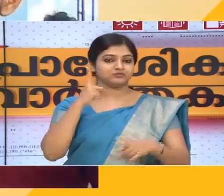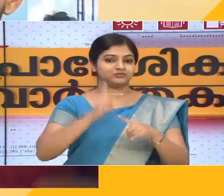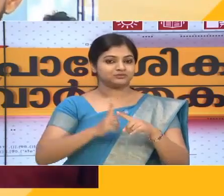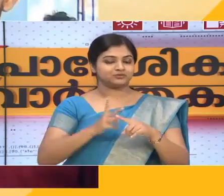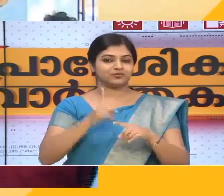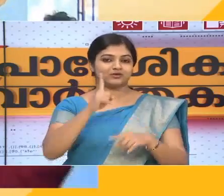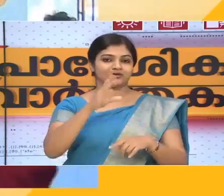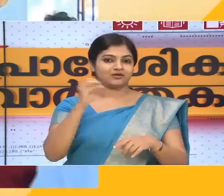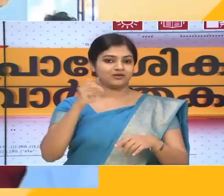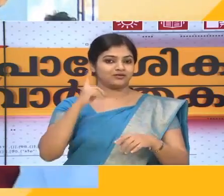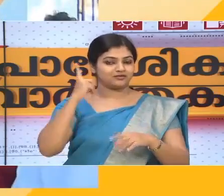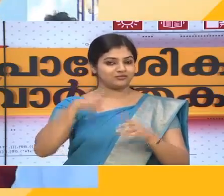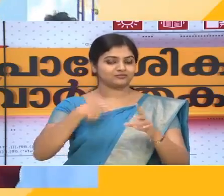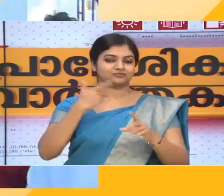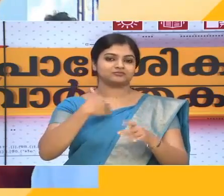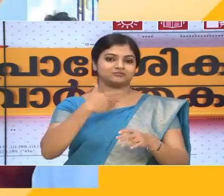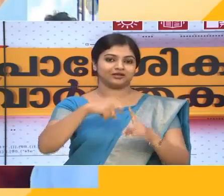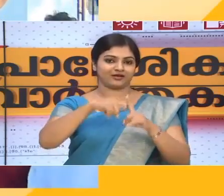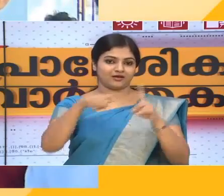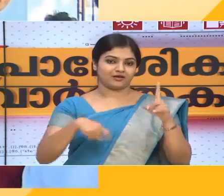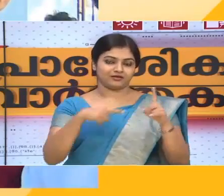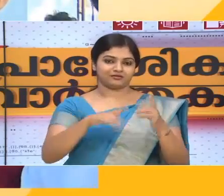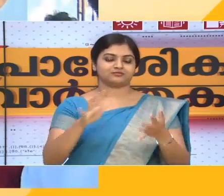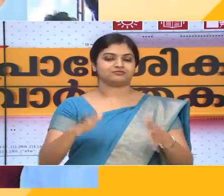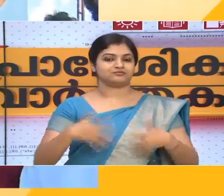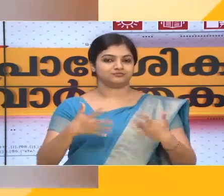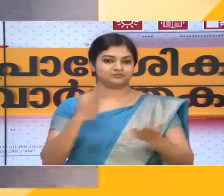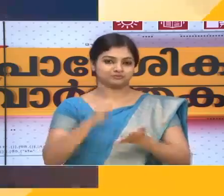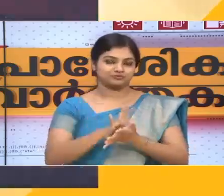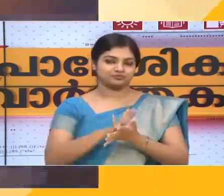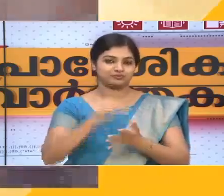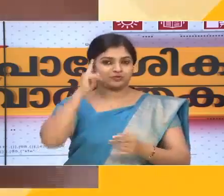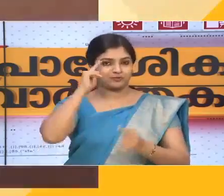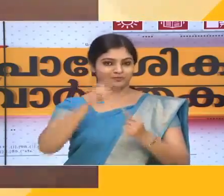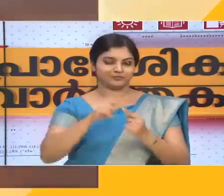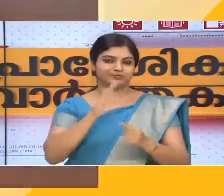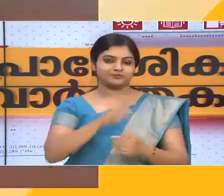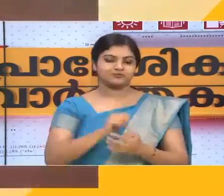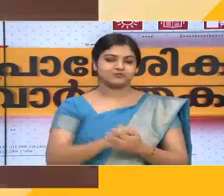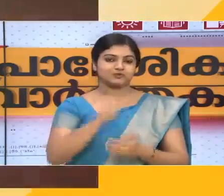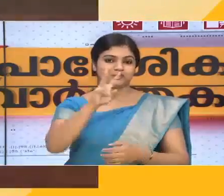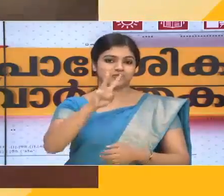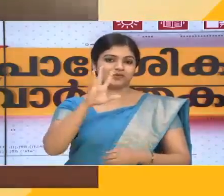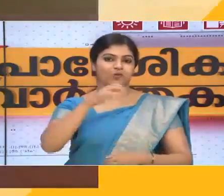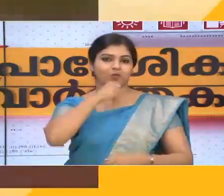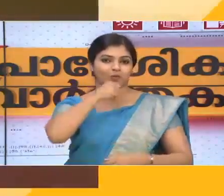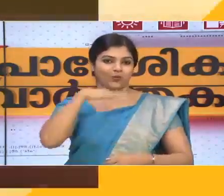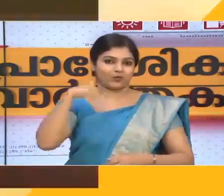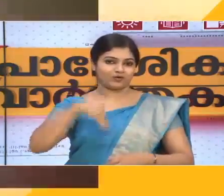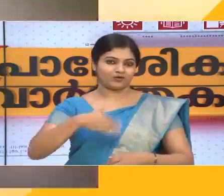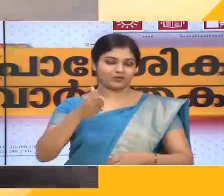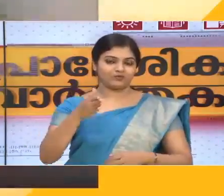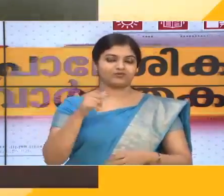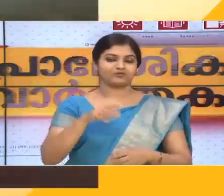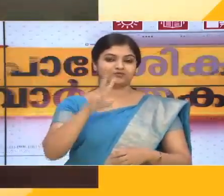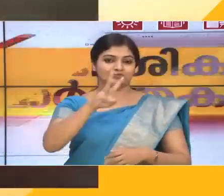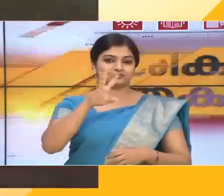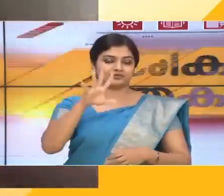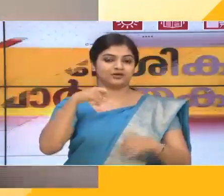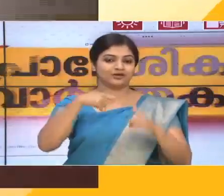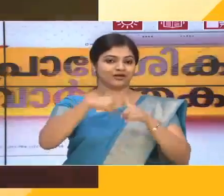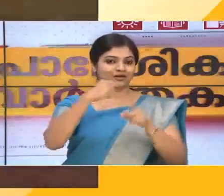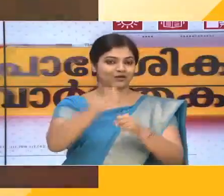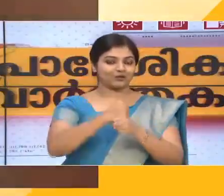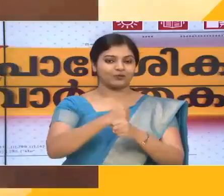ഞങ്ങൾ ഇതേ ആഘോഷത്തിൽ ഇവിടെ കേരളക്കരയിൽ തന്നെ ഞങ്ങളിത് ആഘോഷിച്ച് തീർക്കും. 35-ാം പിറന്നാൾ ആഘോഷത്തിന്റെ ഭാഗമായി ആരാധകർ